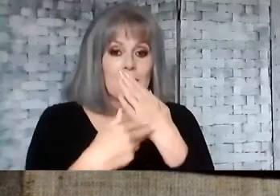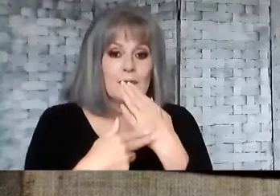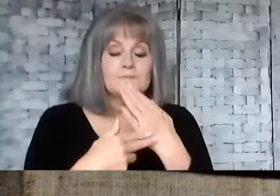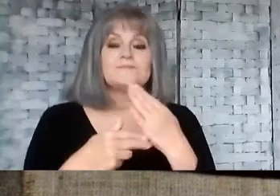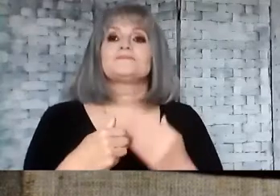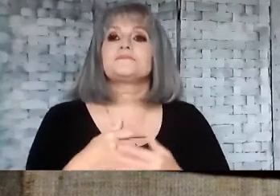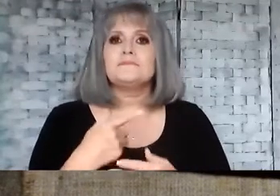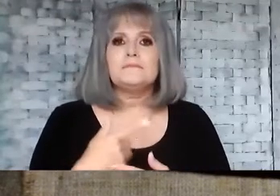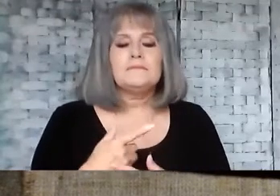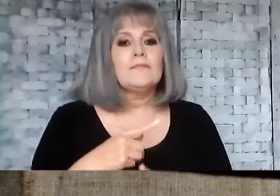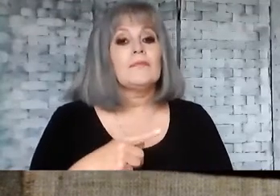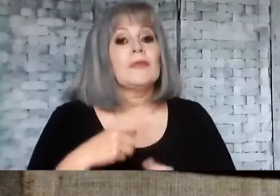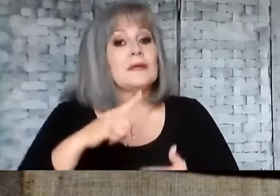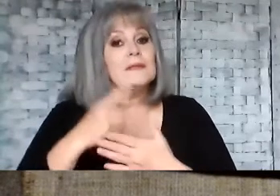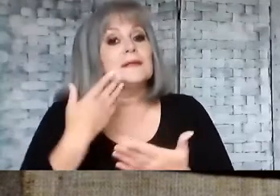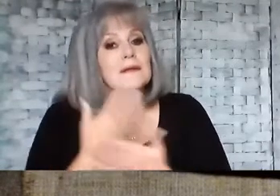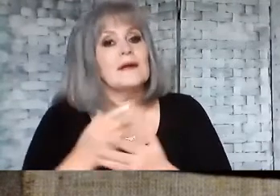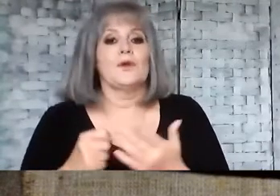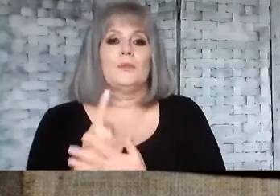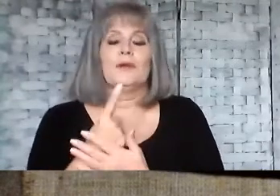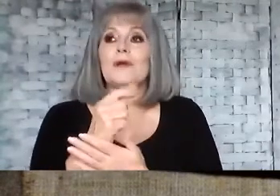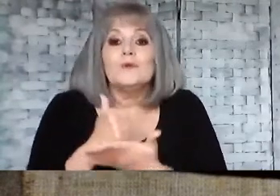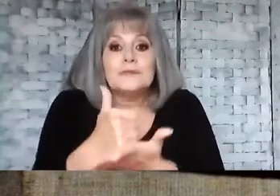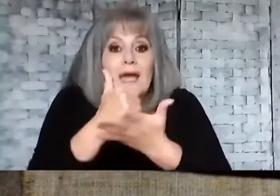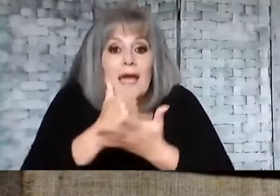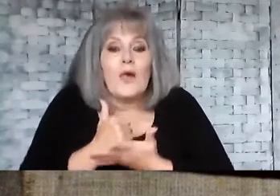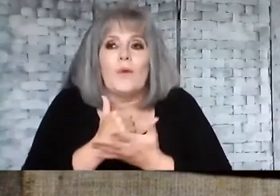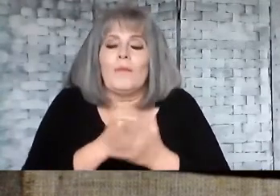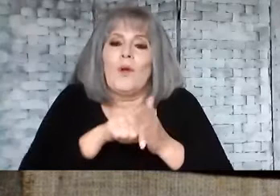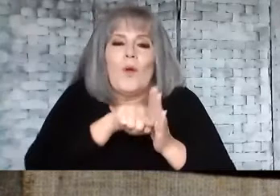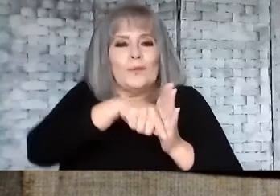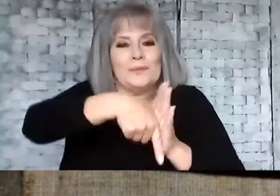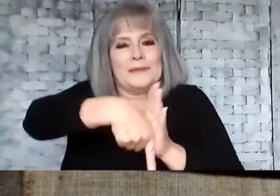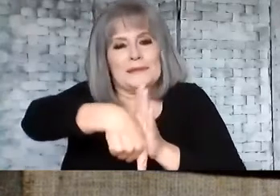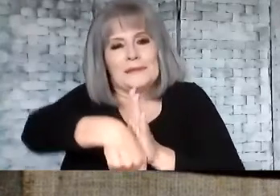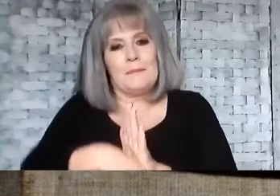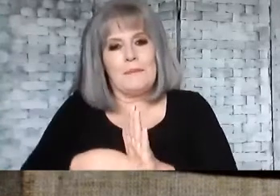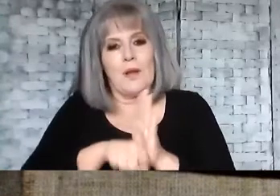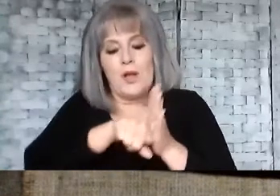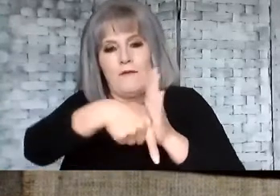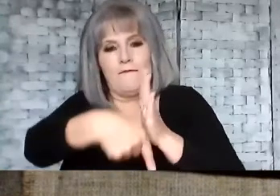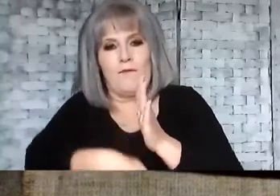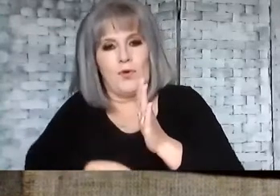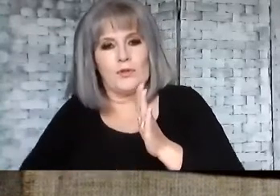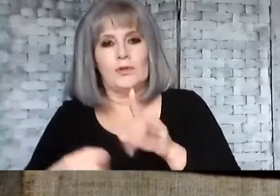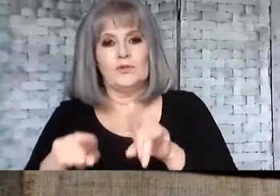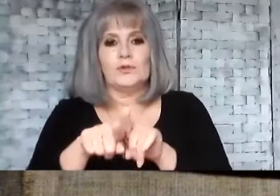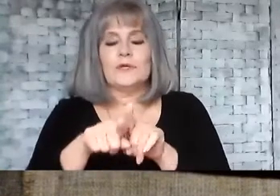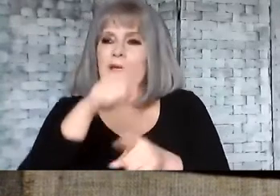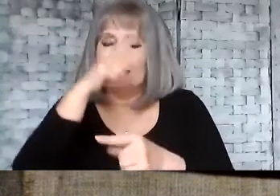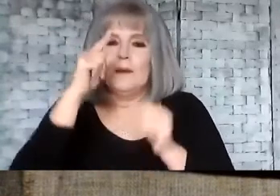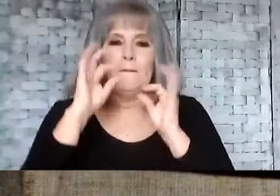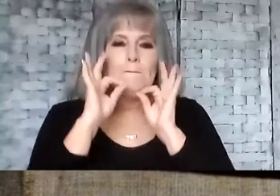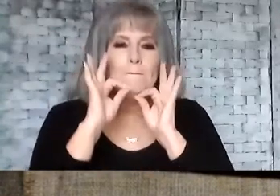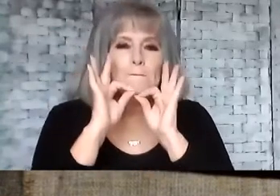kan gebeur, as ons hierdie reis met toewyding aanpak. Dit kan ons help om diep wortel te skiet, want dis wat regte